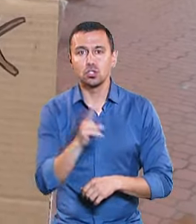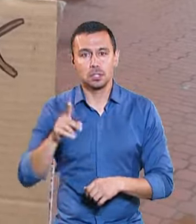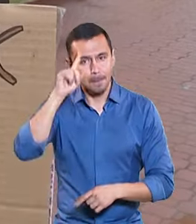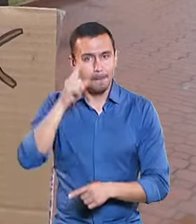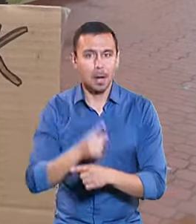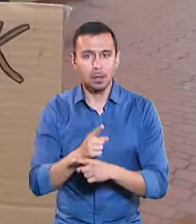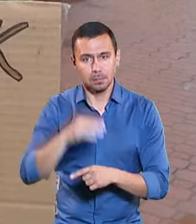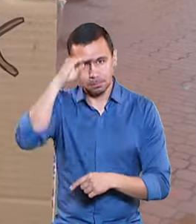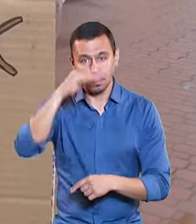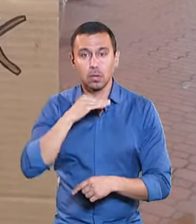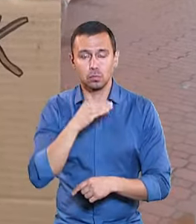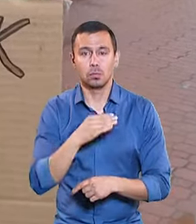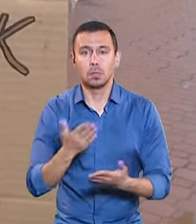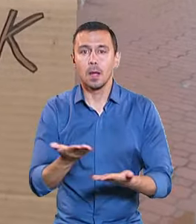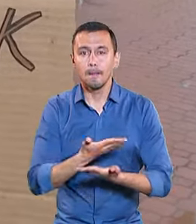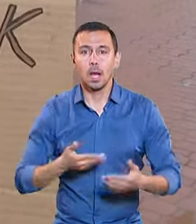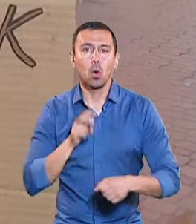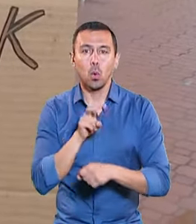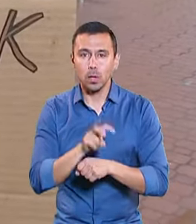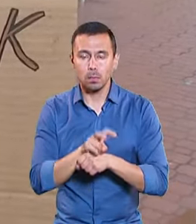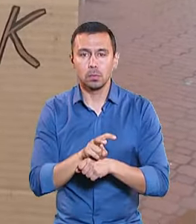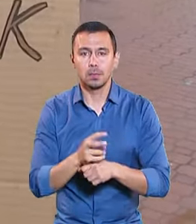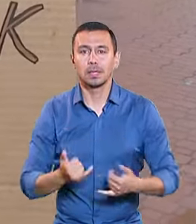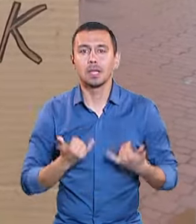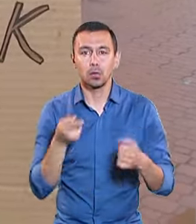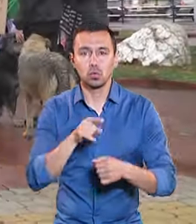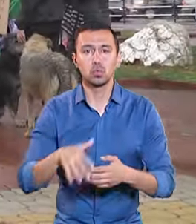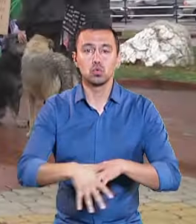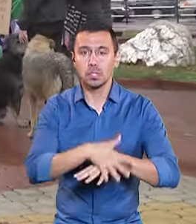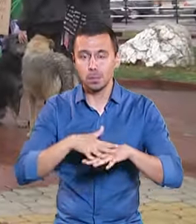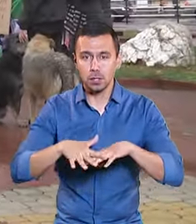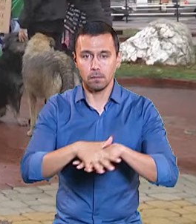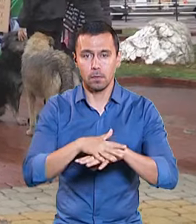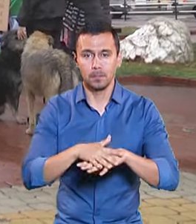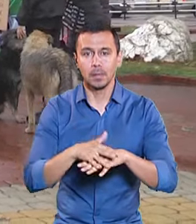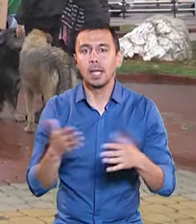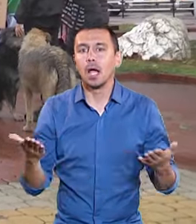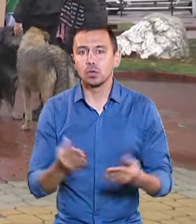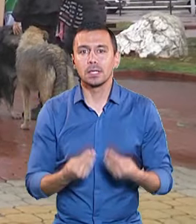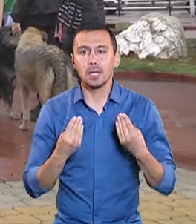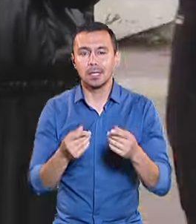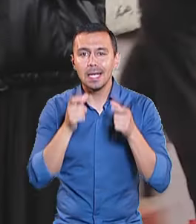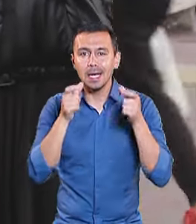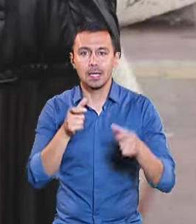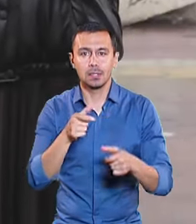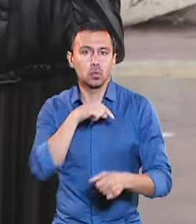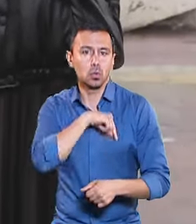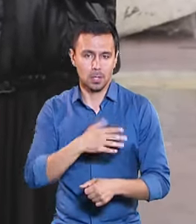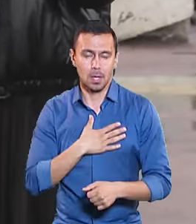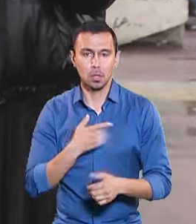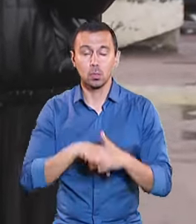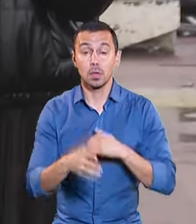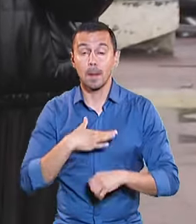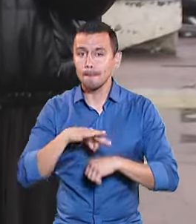брат, чиїсь батько. Ми ходимо задля того, щоб суспільству якось дати крик душі нашої, тому що